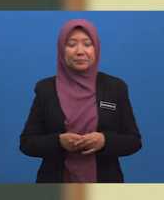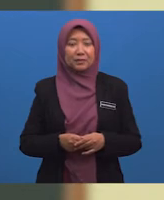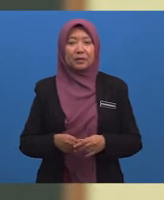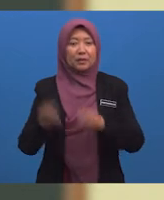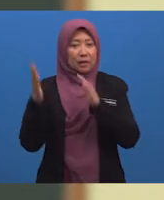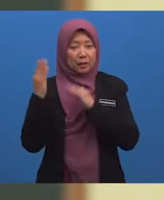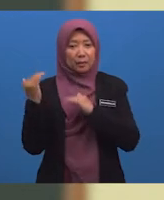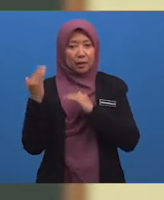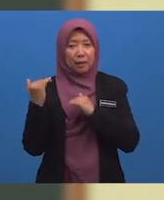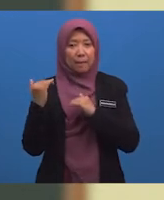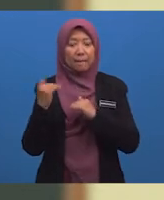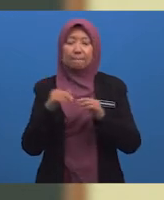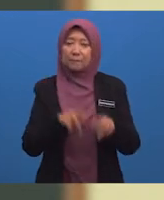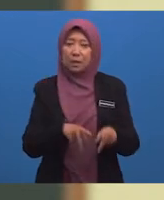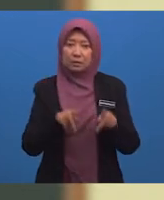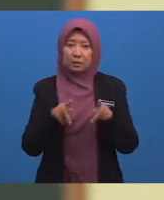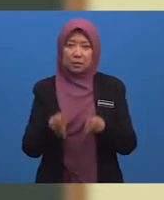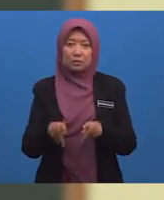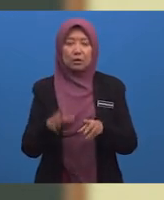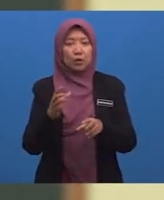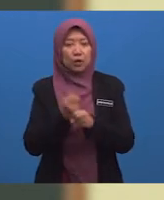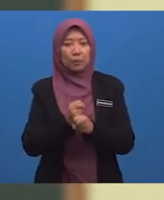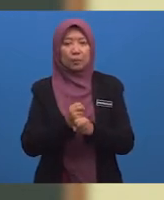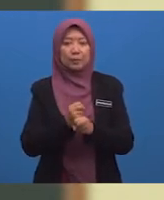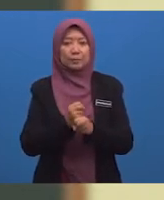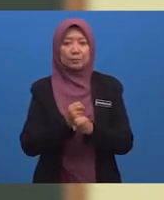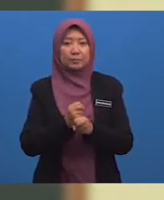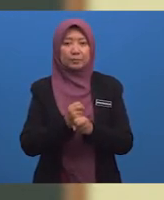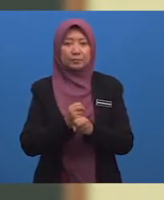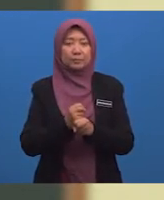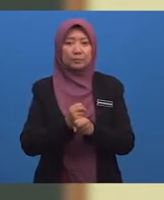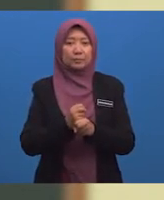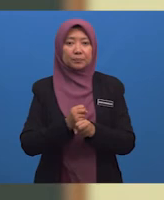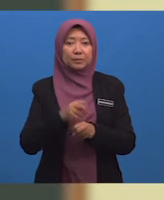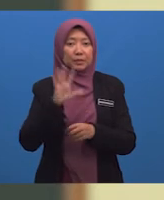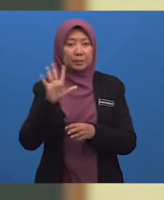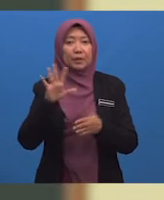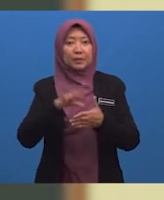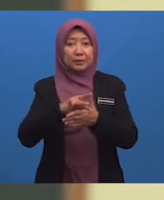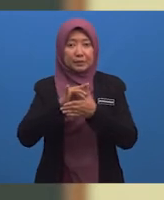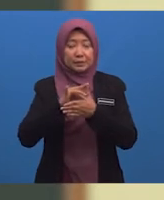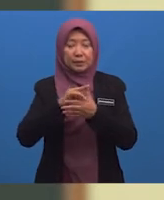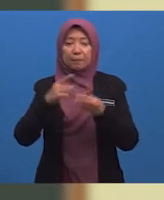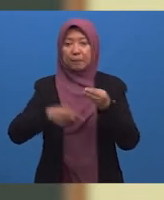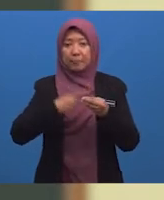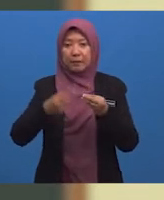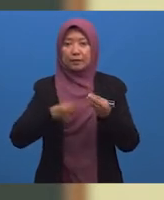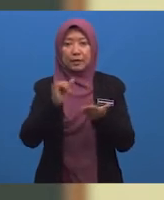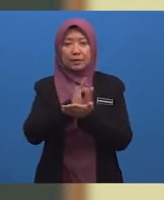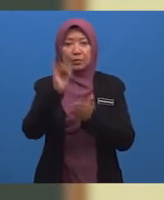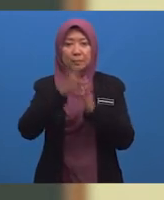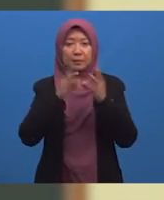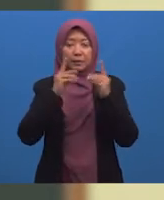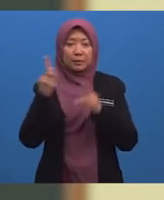Diharapkan pelajar berjaya menguasai sekurang-kurangnya 5 isi tentang institusi pendidikan di Aceh